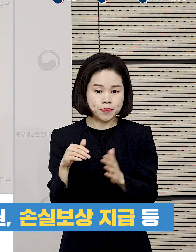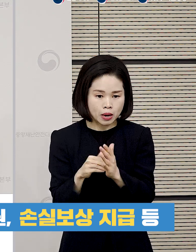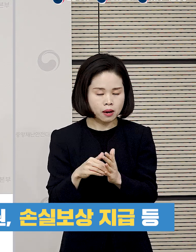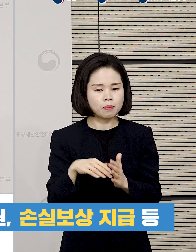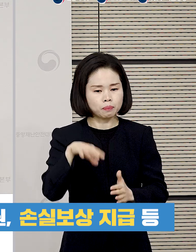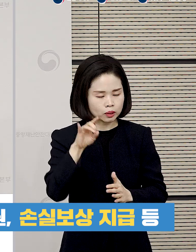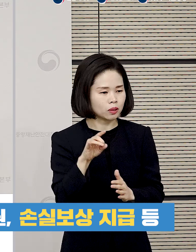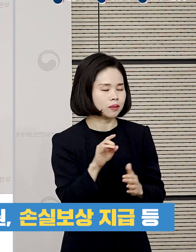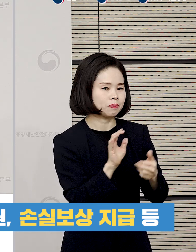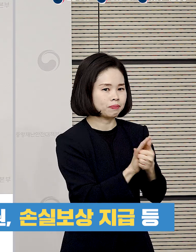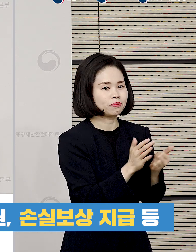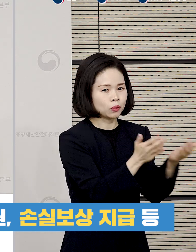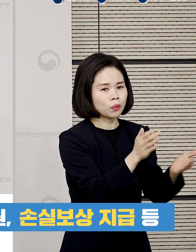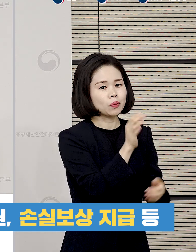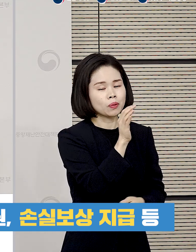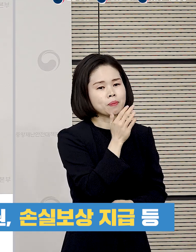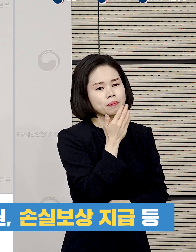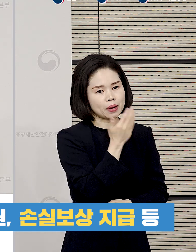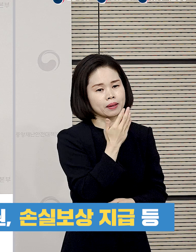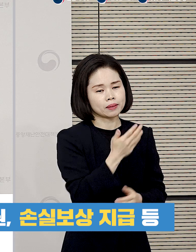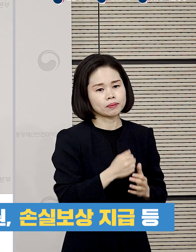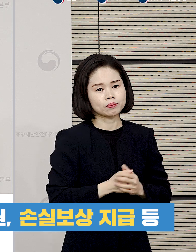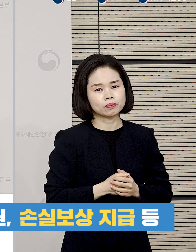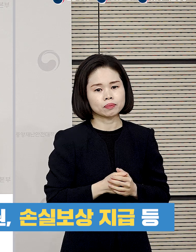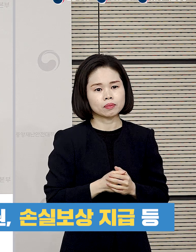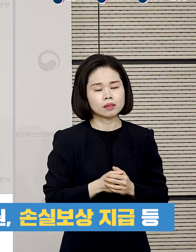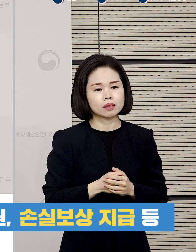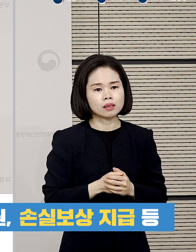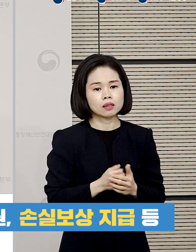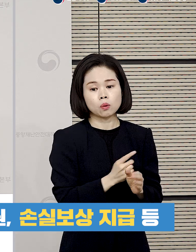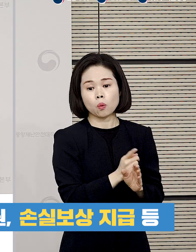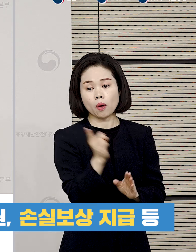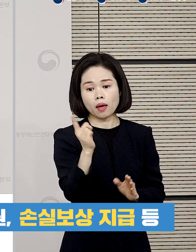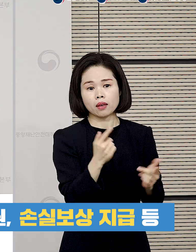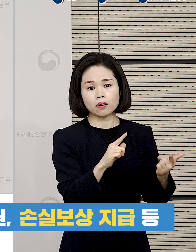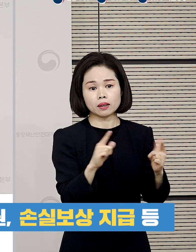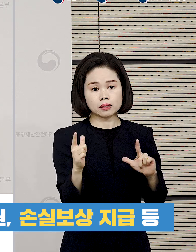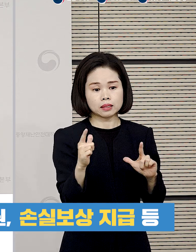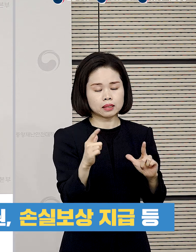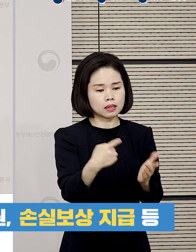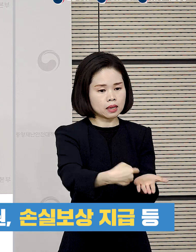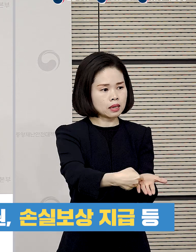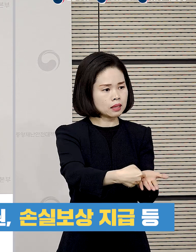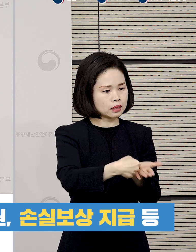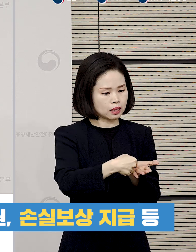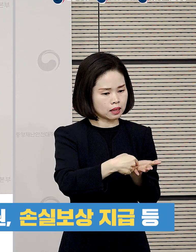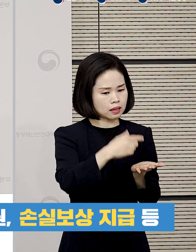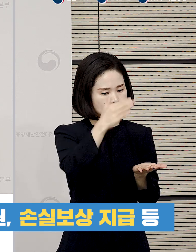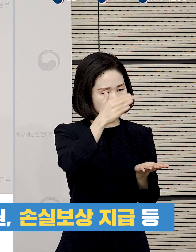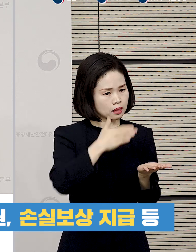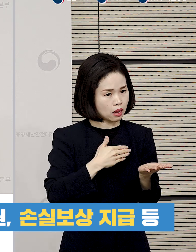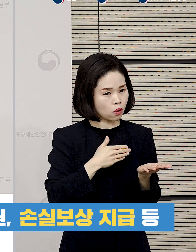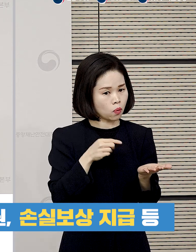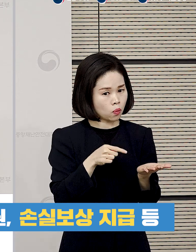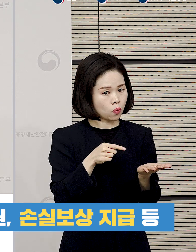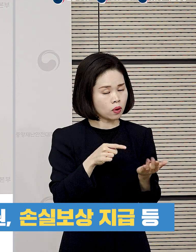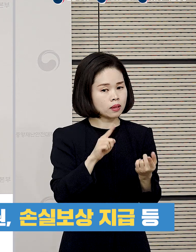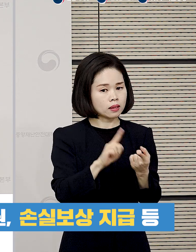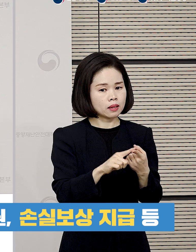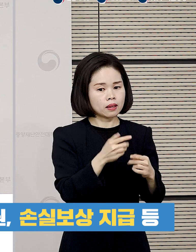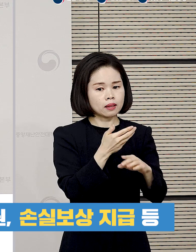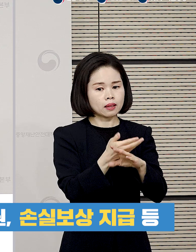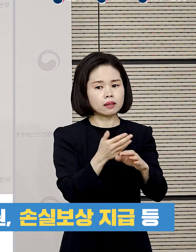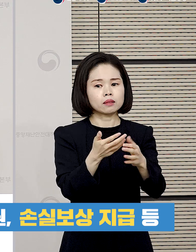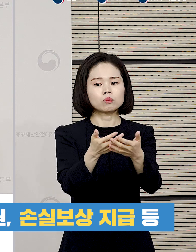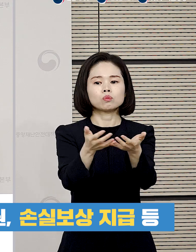지원 대상으로 확정된 경우 우선적으로 먼저 지급을 합니다. 그 이외에 지금 제시한 여러 가지